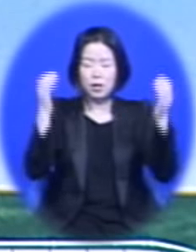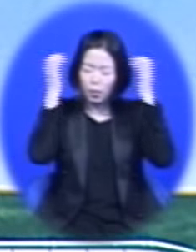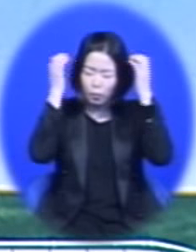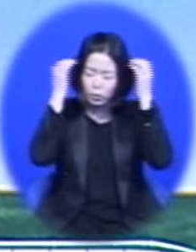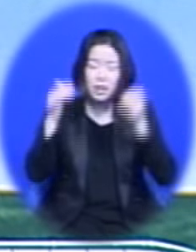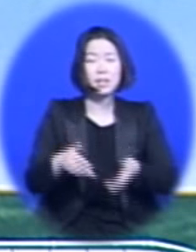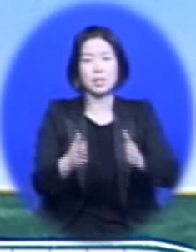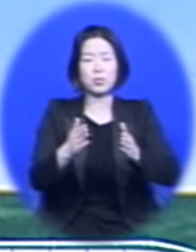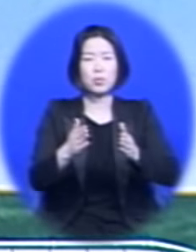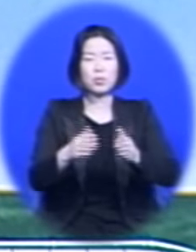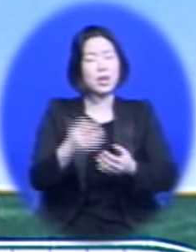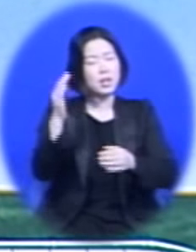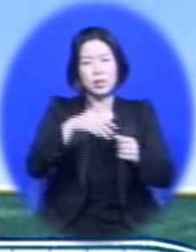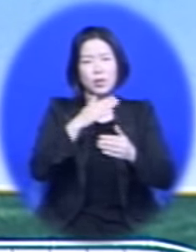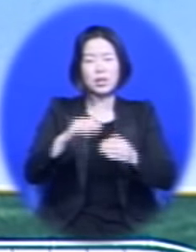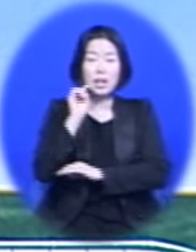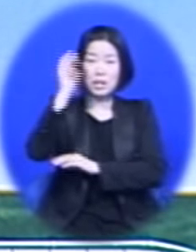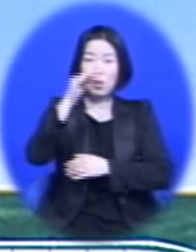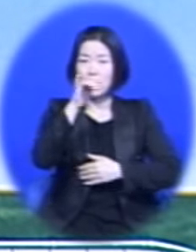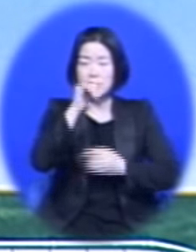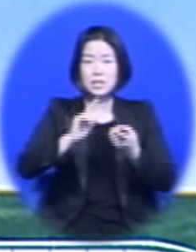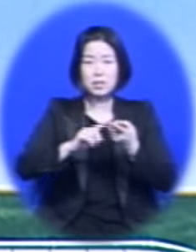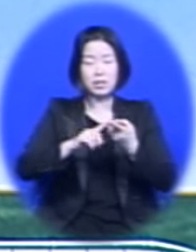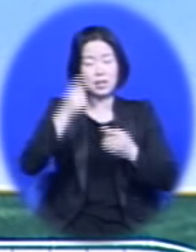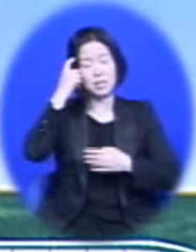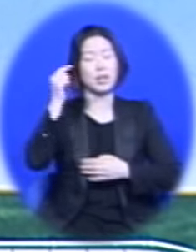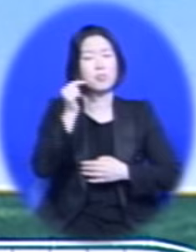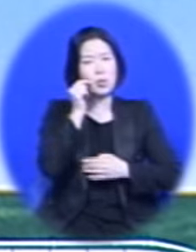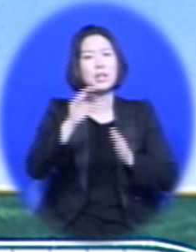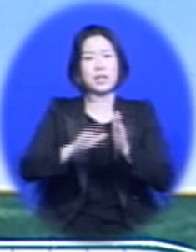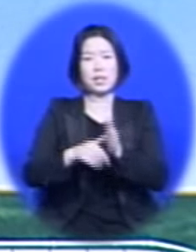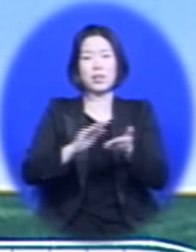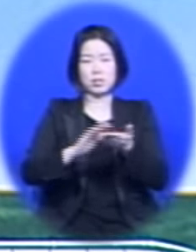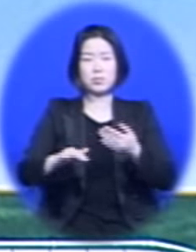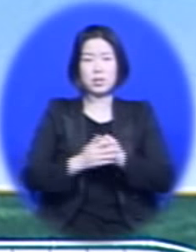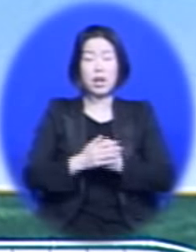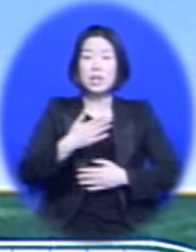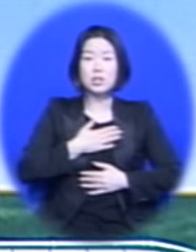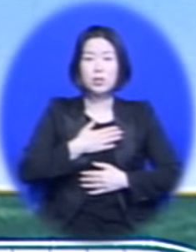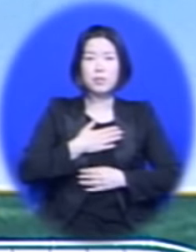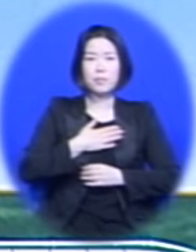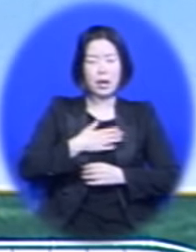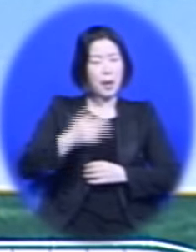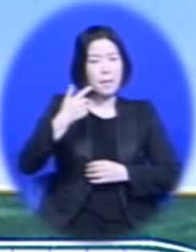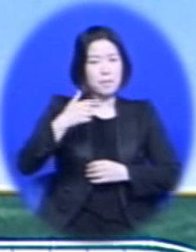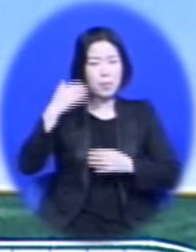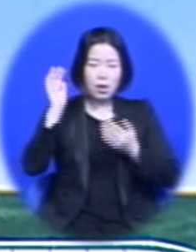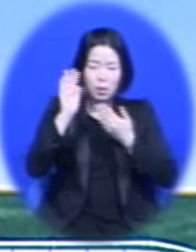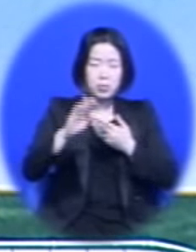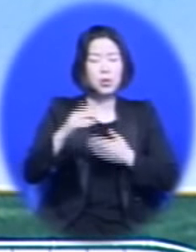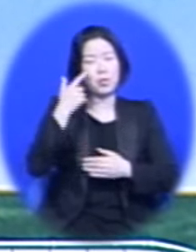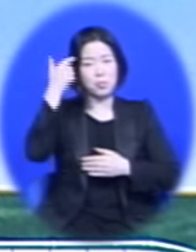길이고 절대 영광이 있을 거라는 생각을 못한 때였어요. 저는 팔자가 목사라 할 수